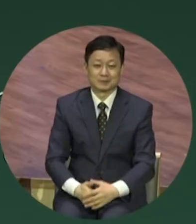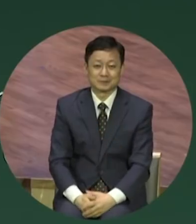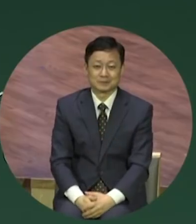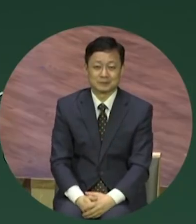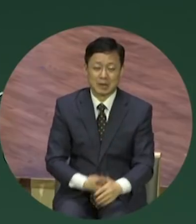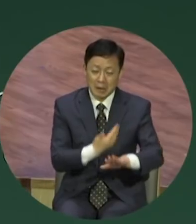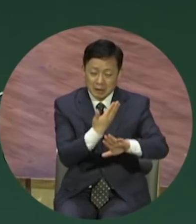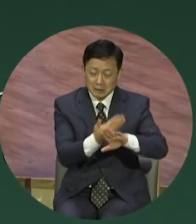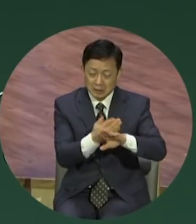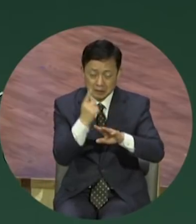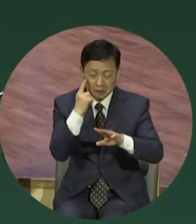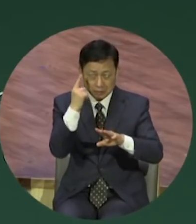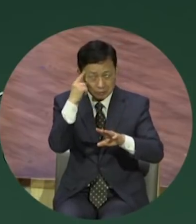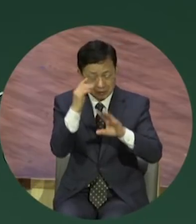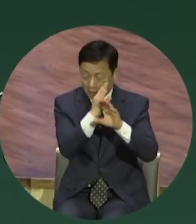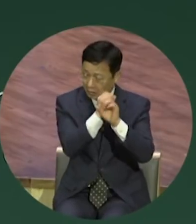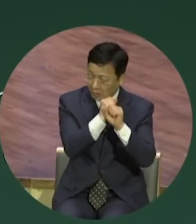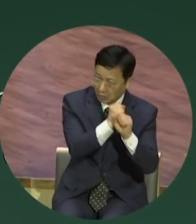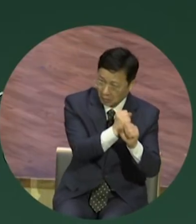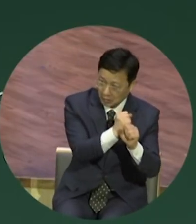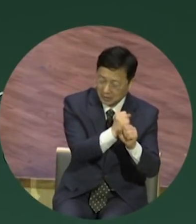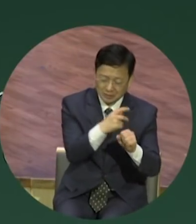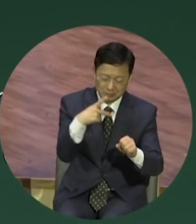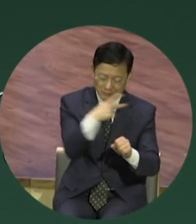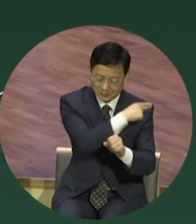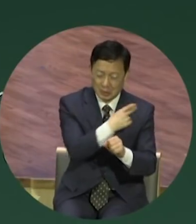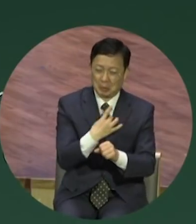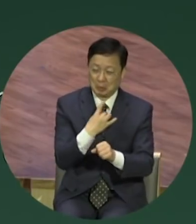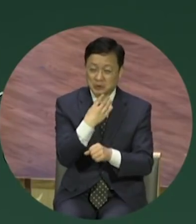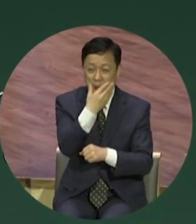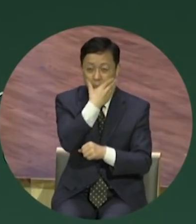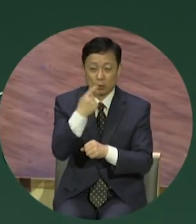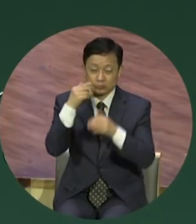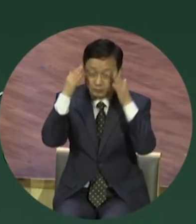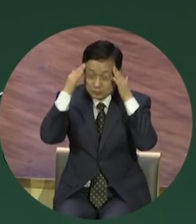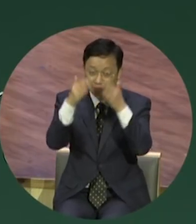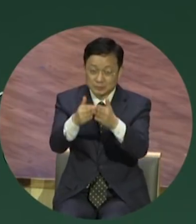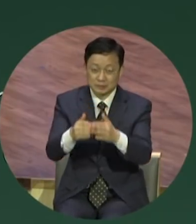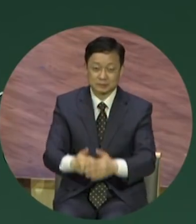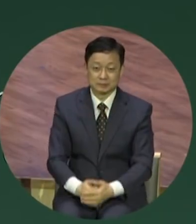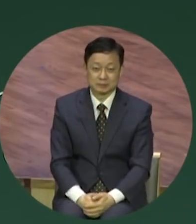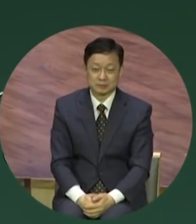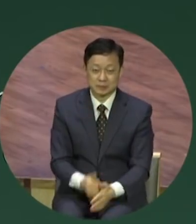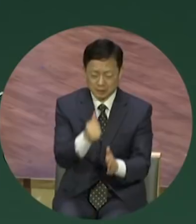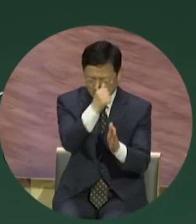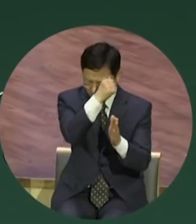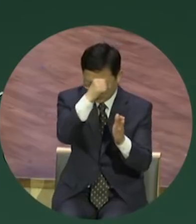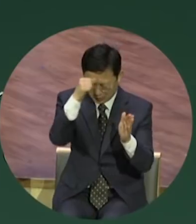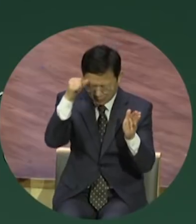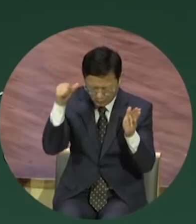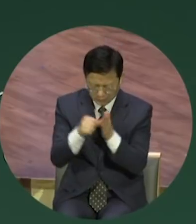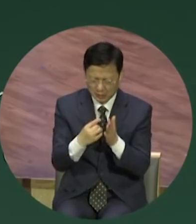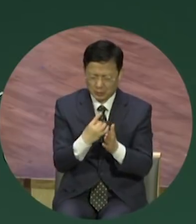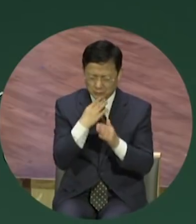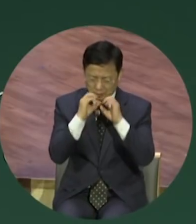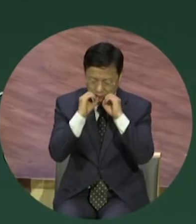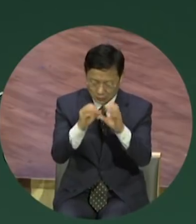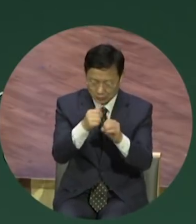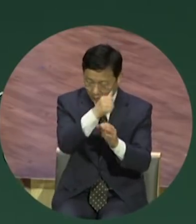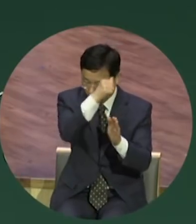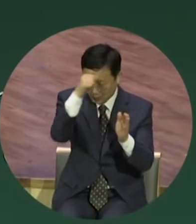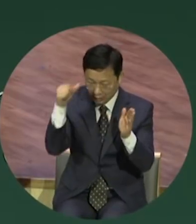다른 데 관심 있으니까 오직 복음만 해. People are concerned with other things, so you be only. 평생을 오직 전도만 해. And all your life